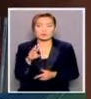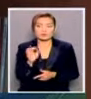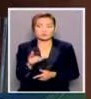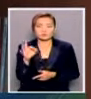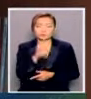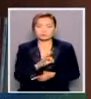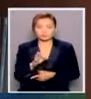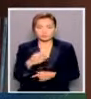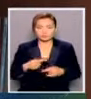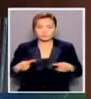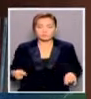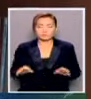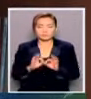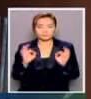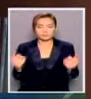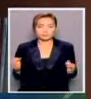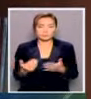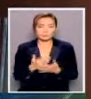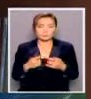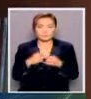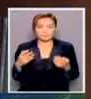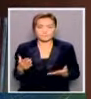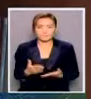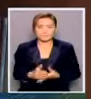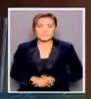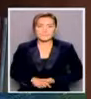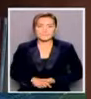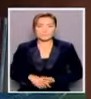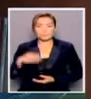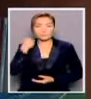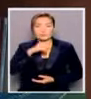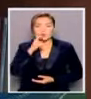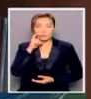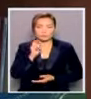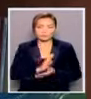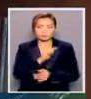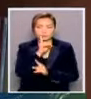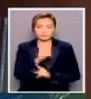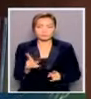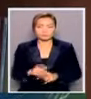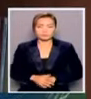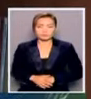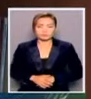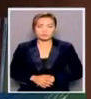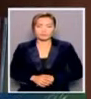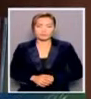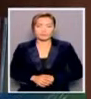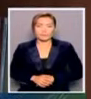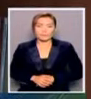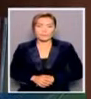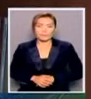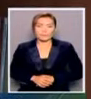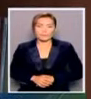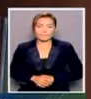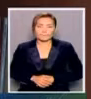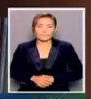туралы тамаша материал шықты. Сонымен қатар Түркістан газетінің бір ерекшелігі бұл енді халықаралық газет болғандықтан